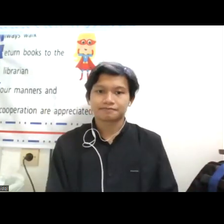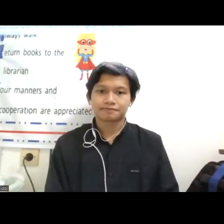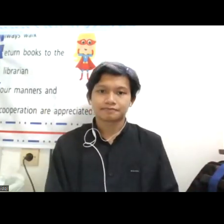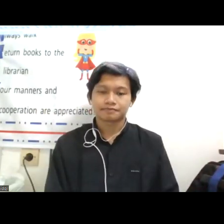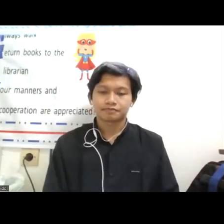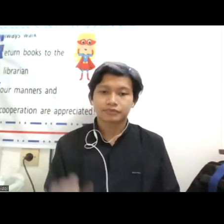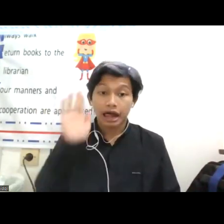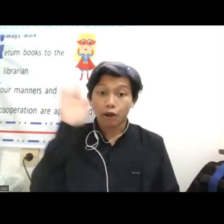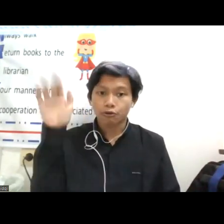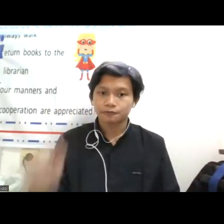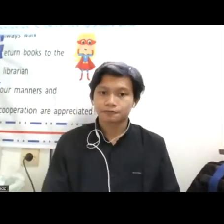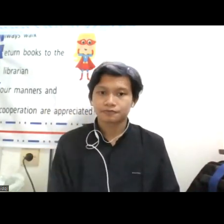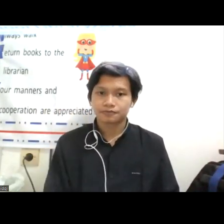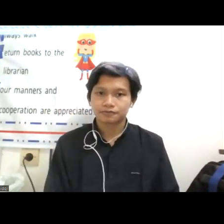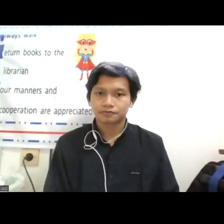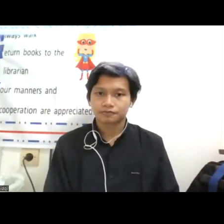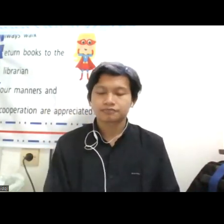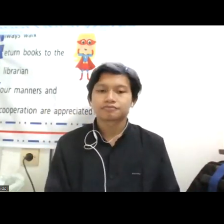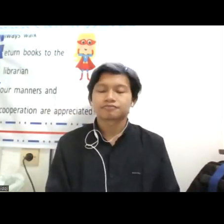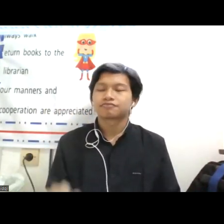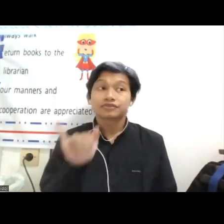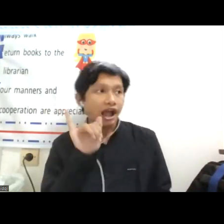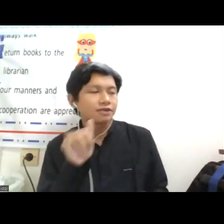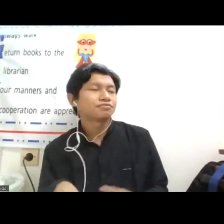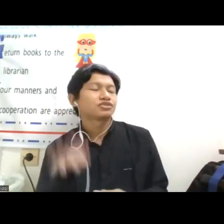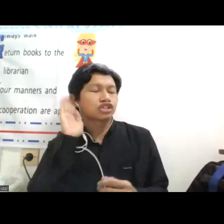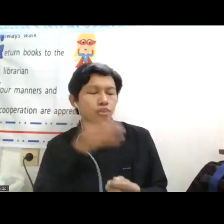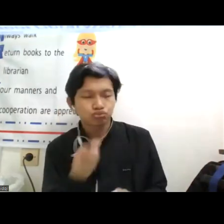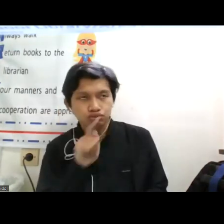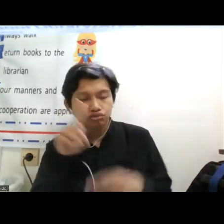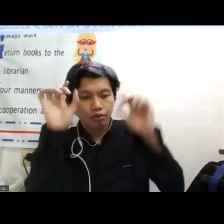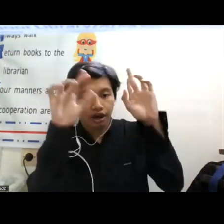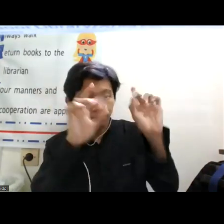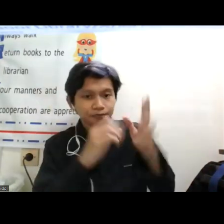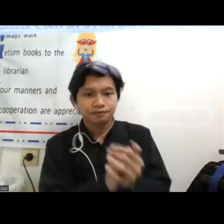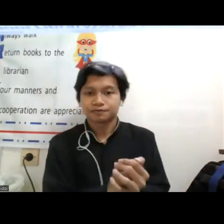Halo Kak Rifat ya assalamualaikum warahmatullahi wabarakatuh